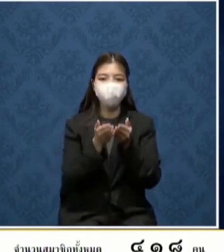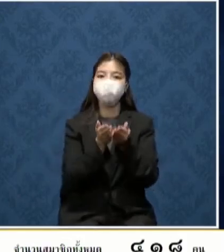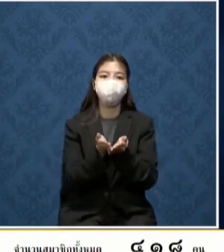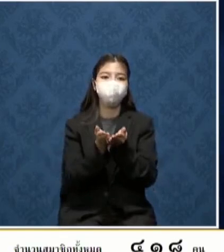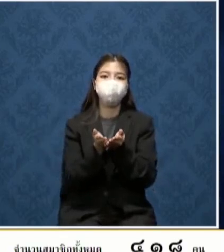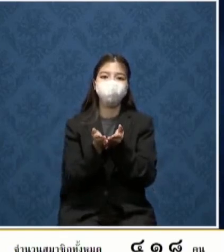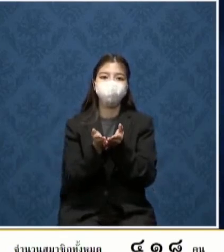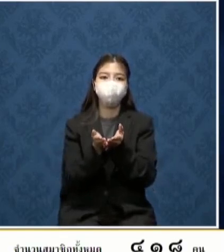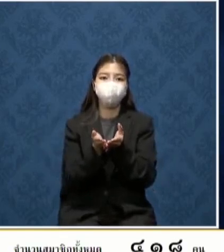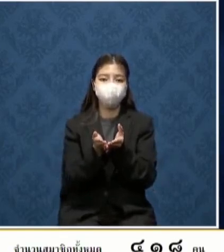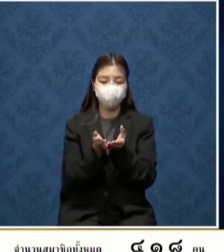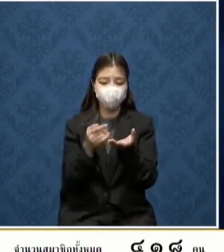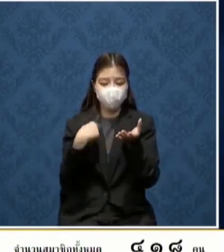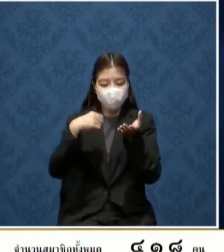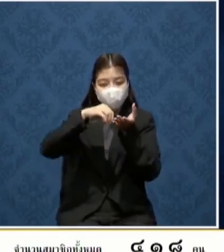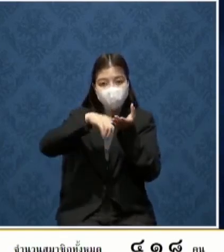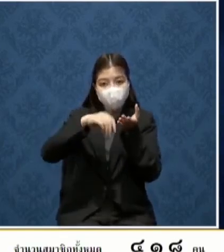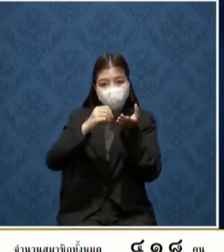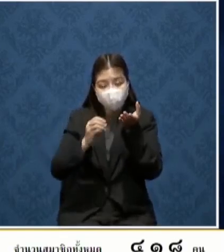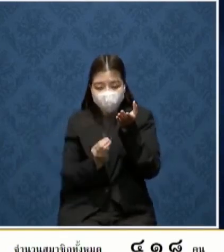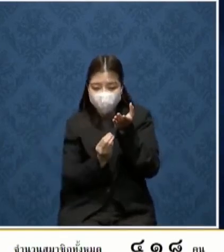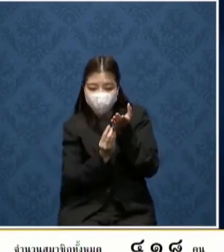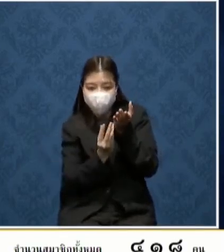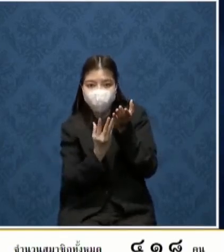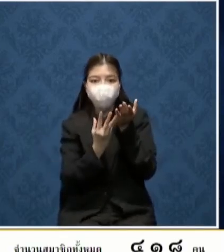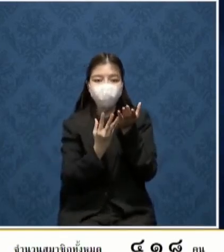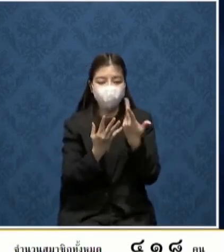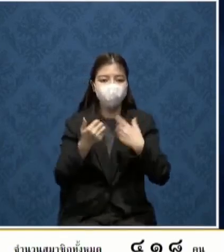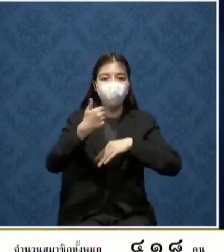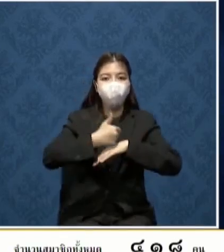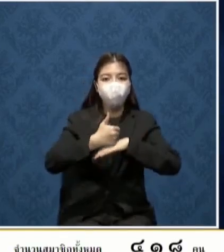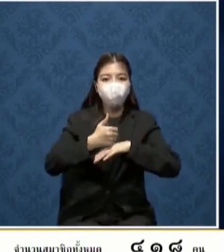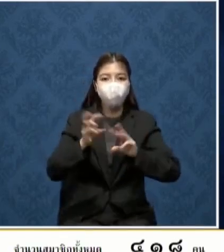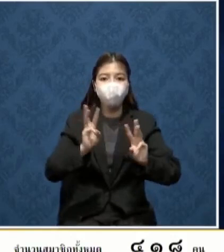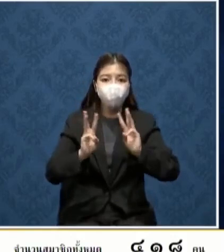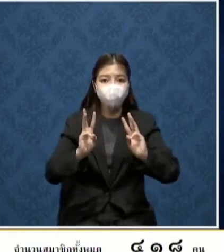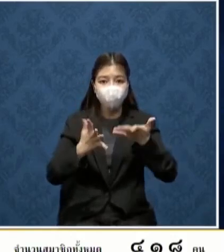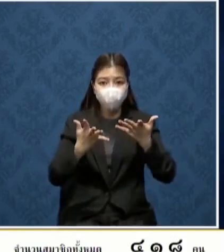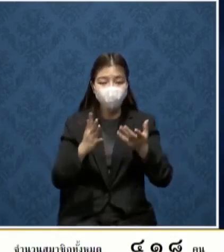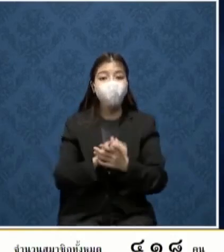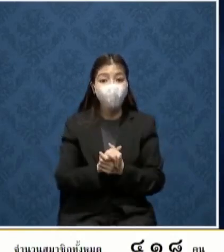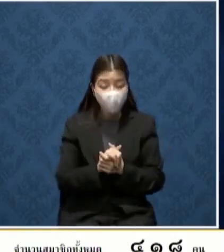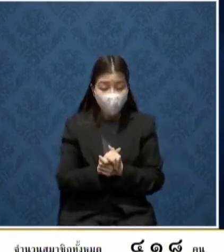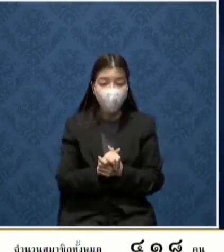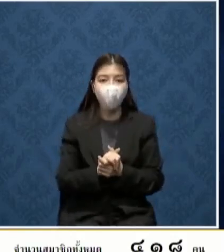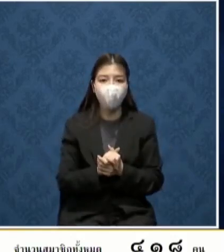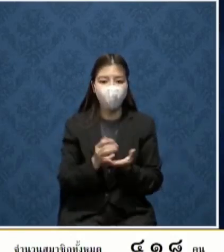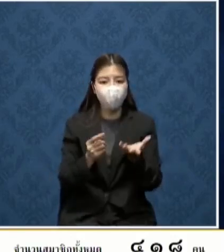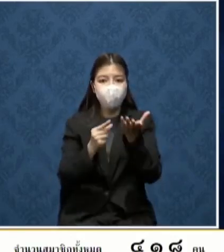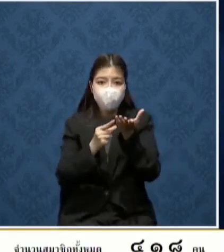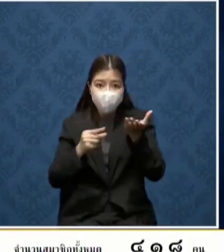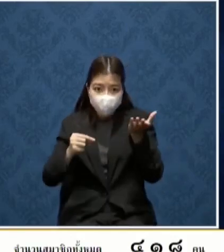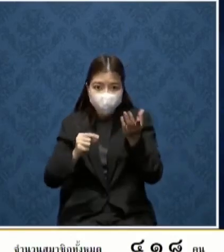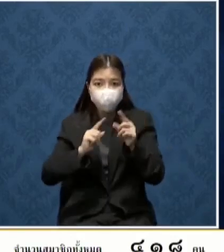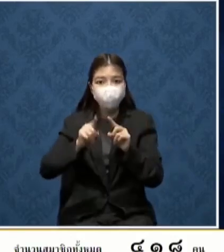ขไทยที่มีรูรั่ว ขาดต้นกล ขาดมารถวัดที่ใช้งานได้ขาดคีดกันโคร